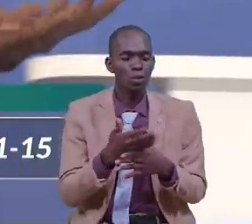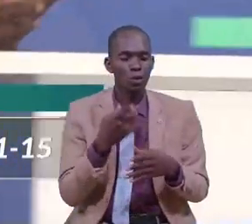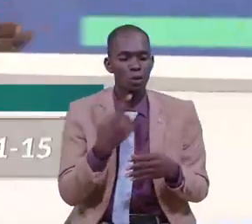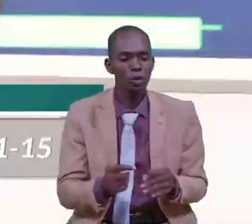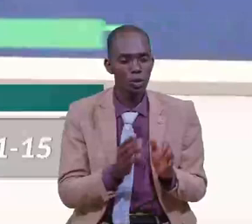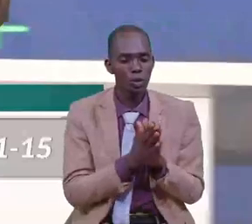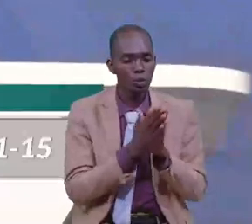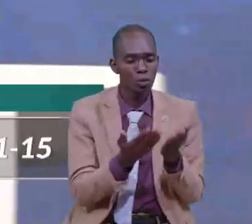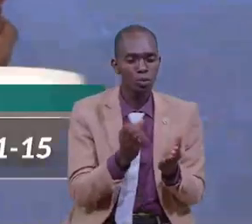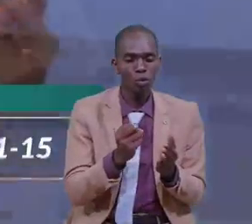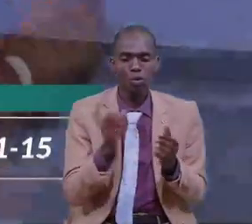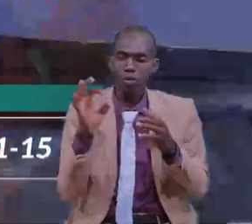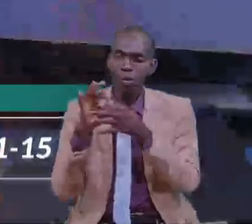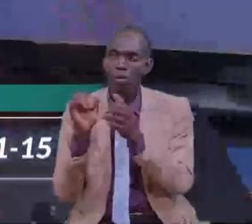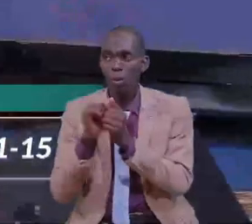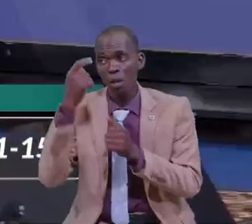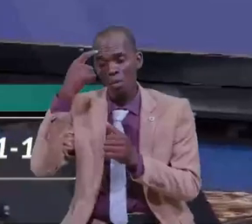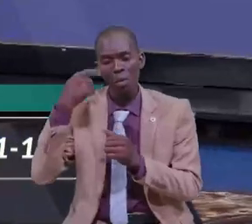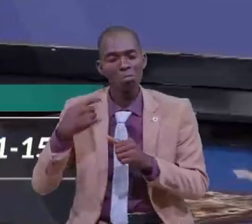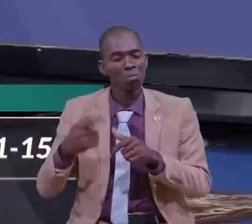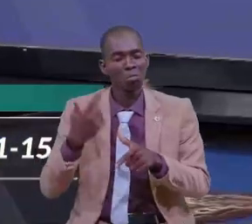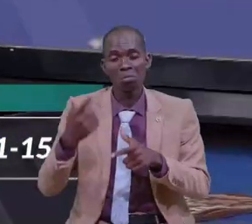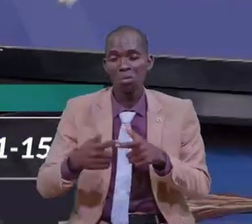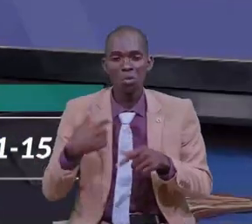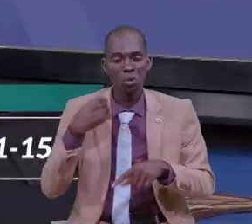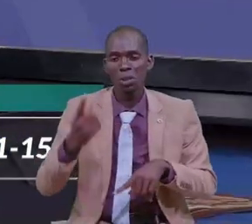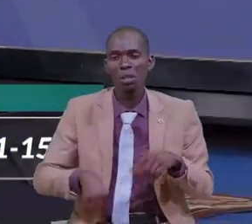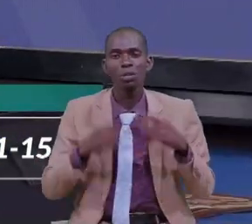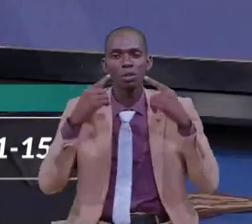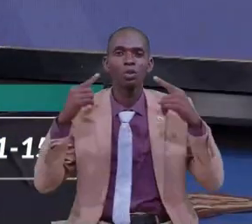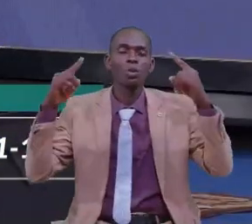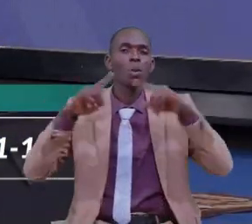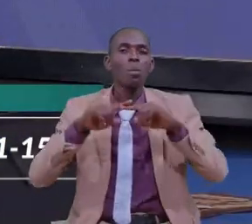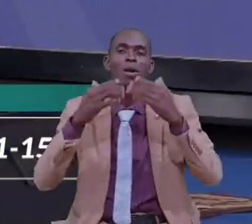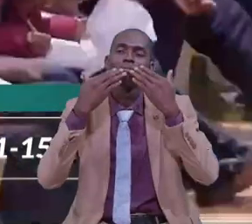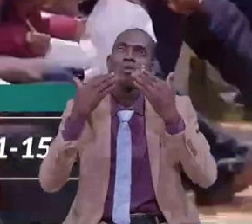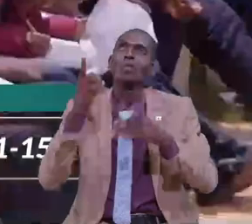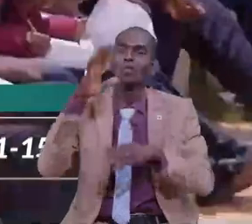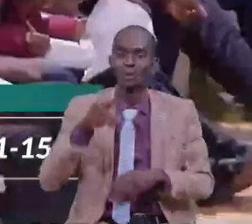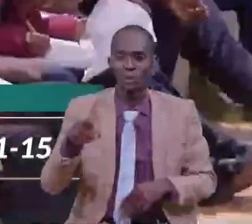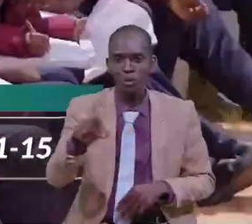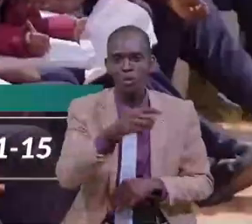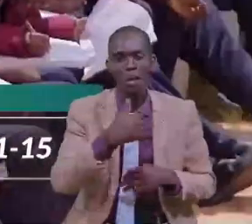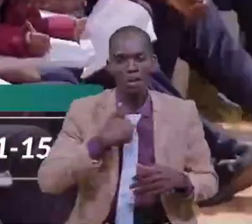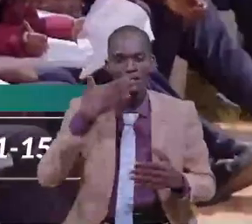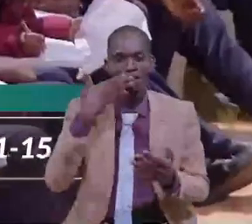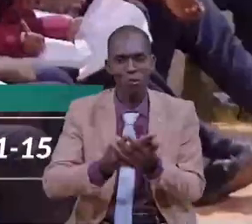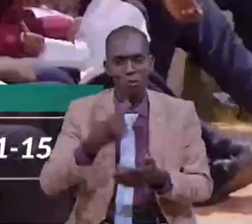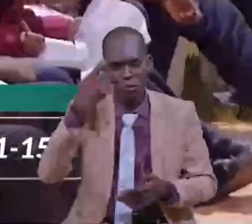les livres et le cerveau, nous ne pouvons pas réussir. Mais Dieu merci, tu as un bon cerveau.